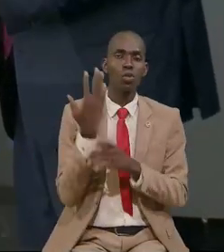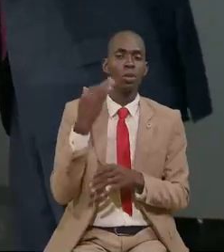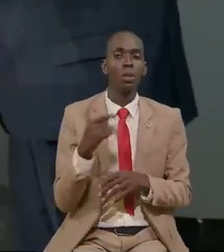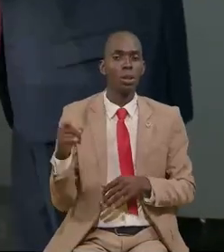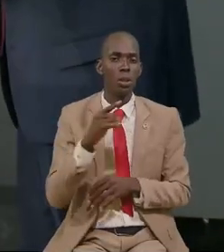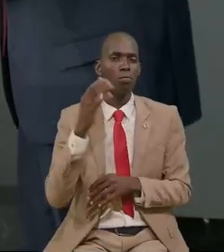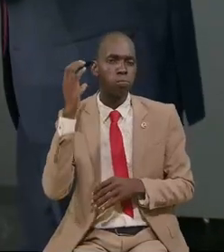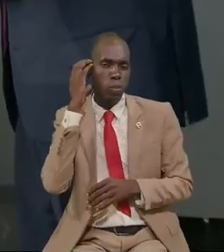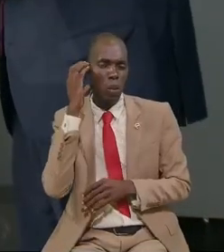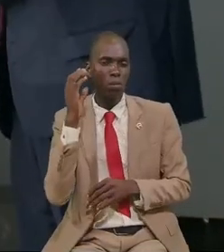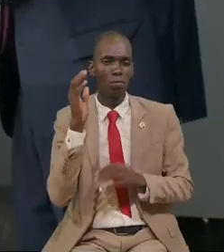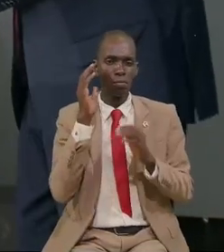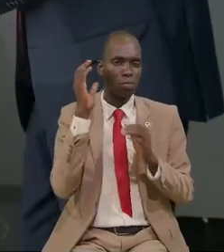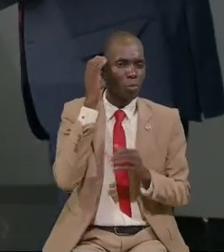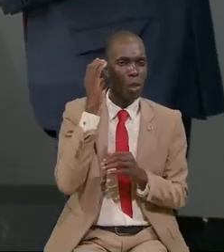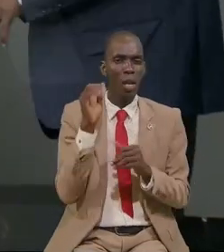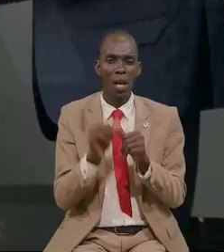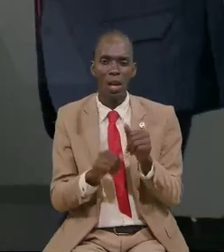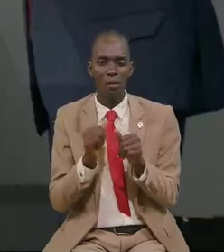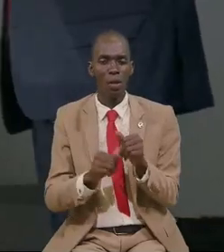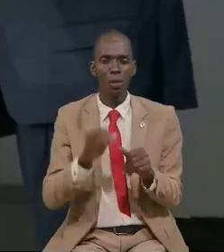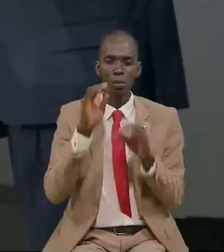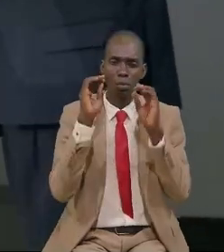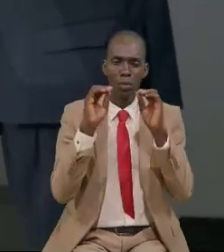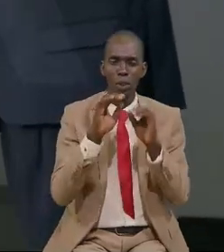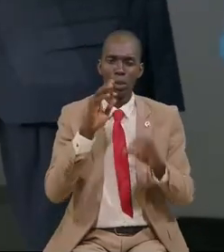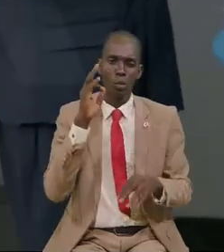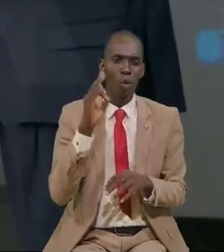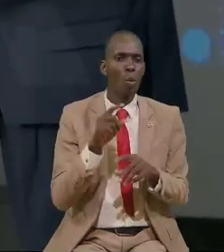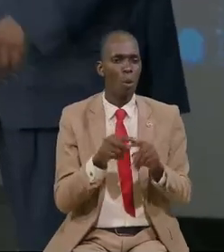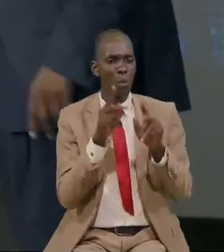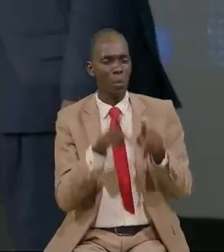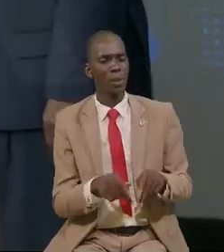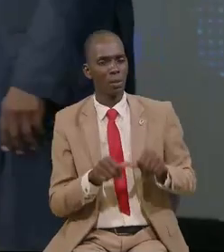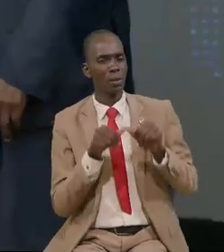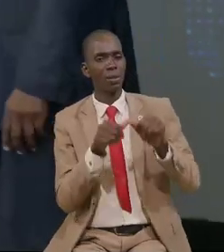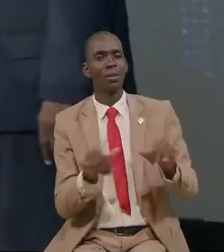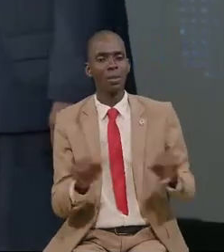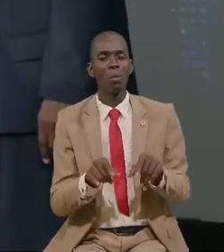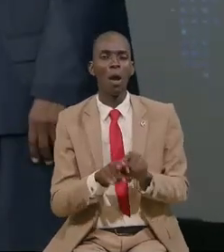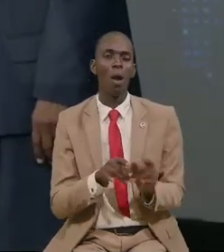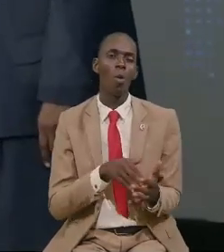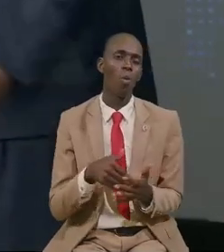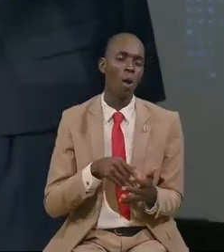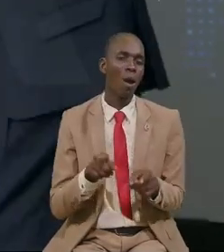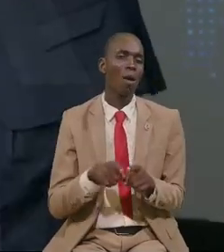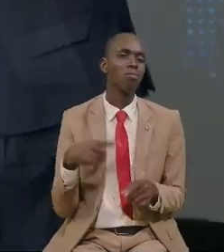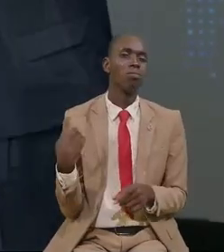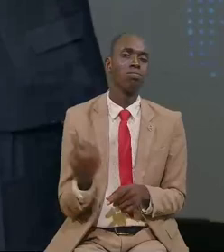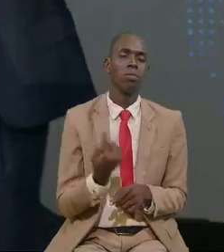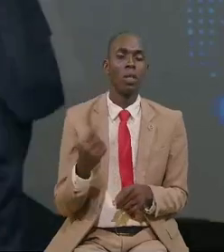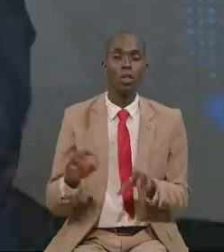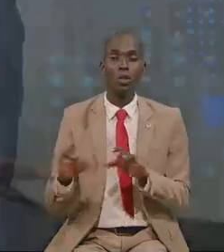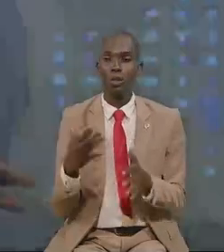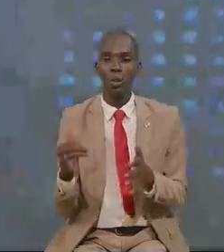les messages, ils écoutent toutes paroles, mais ils sont toujours les mêmes, aussi faibles qu'avant. La même chose qui les a fait